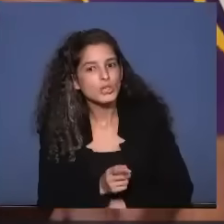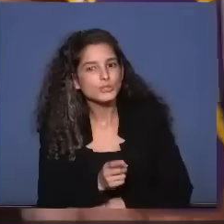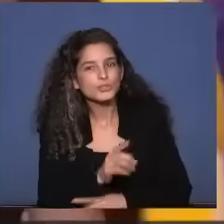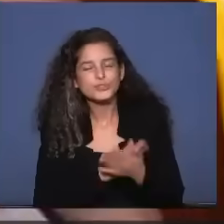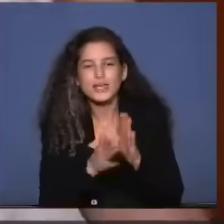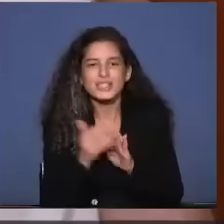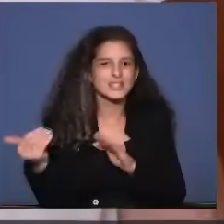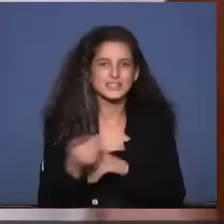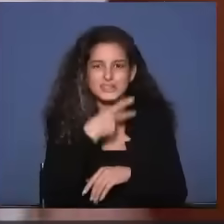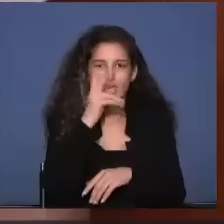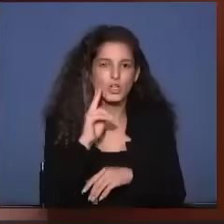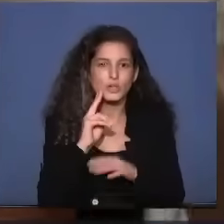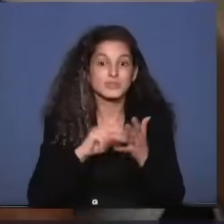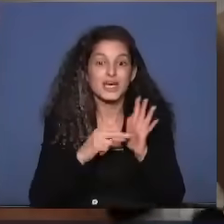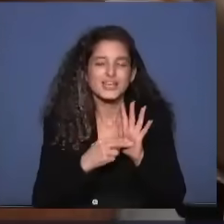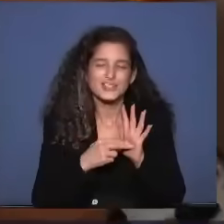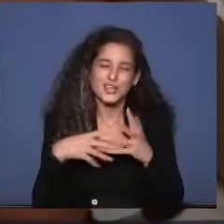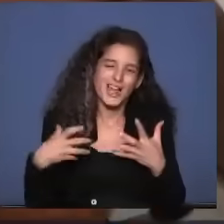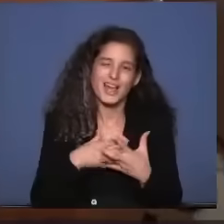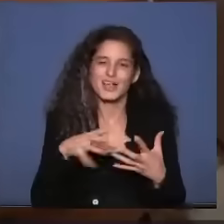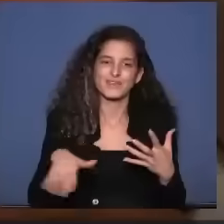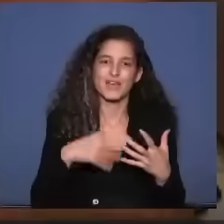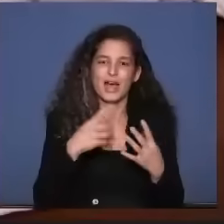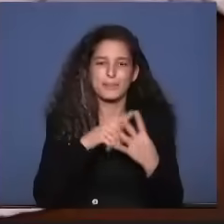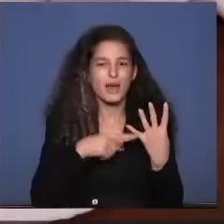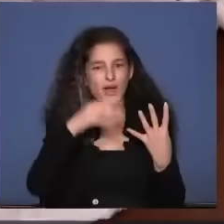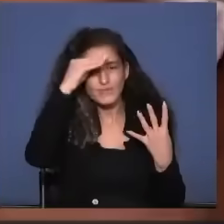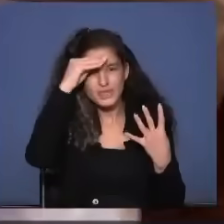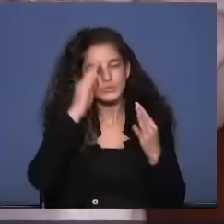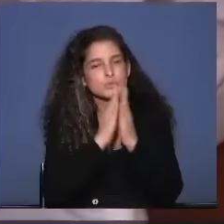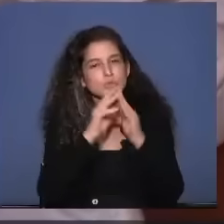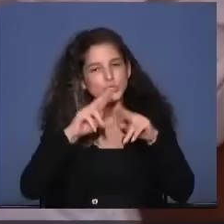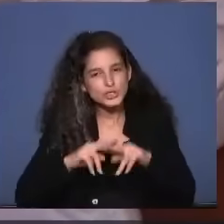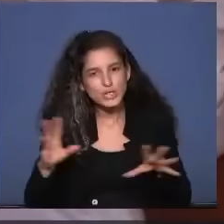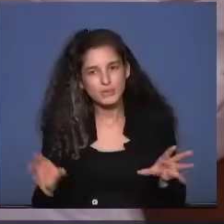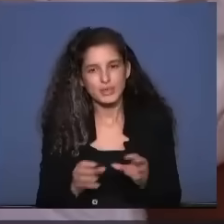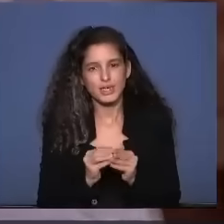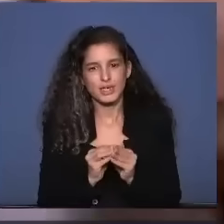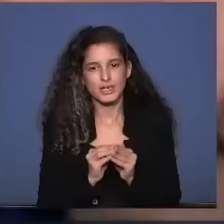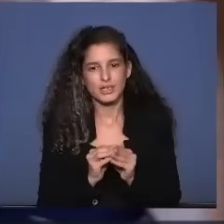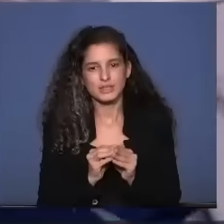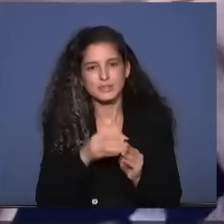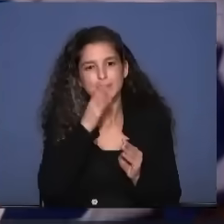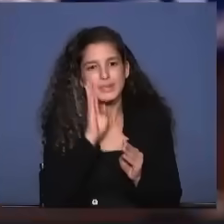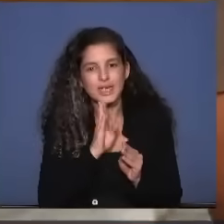להורים. זה החדר של החבר'ה. 4 חברים שביקשו להישאר יחד. זה בירה, זה לא